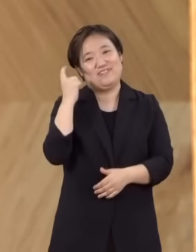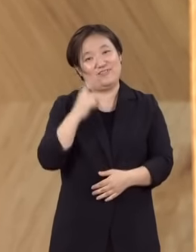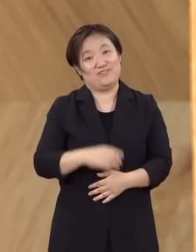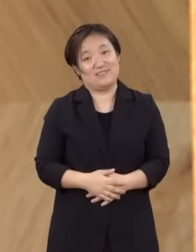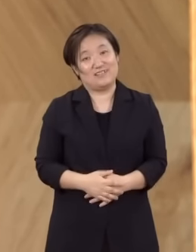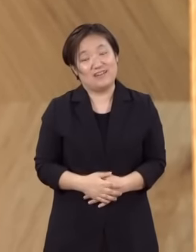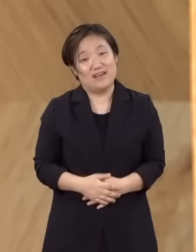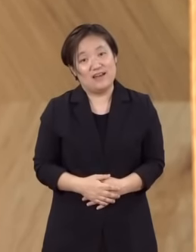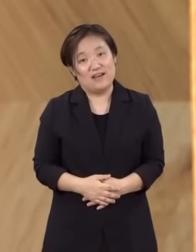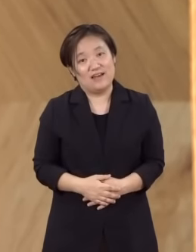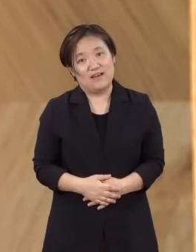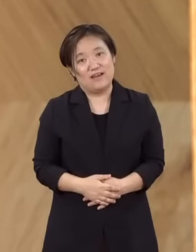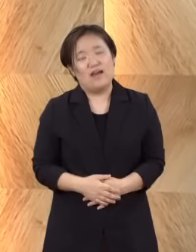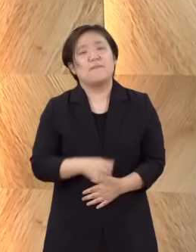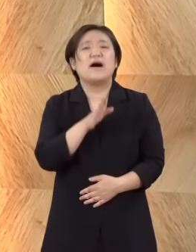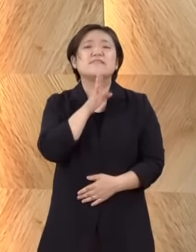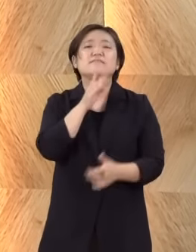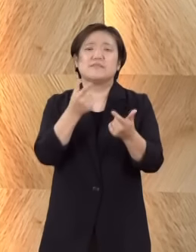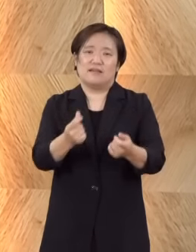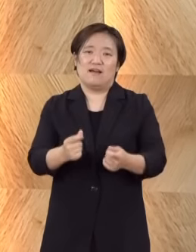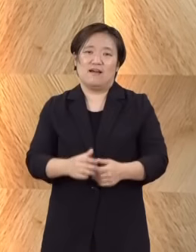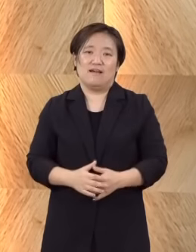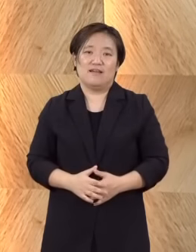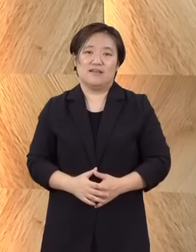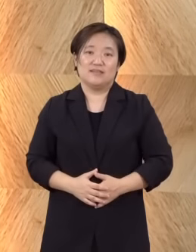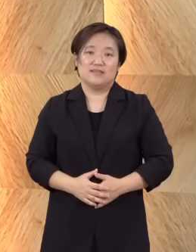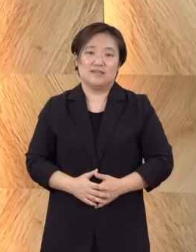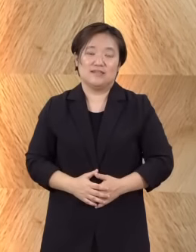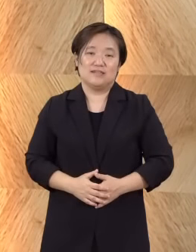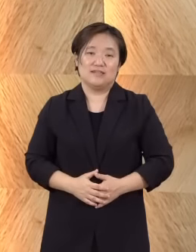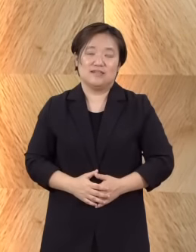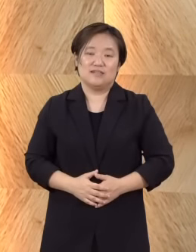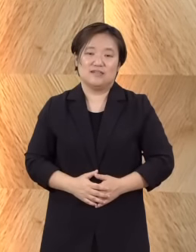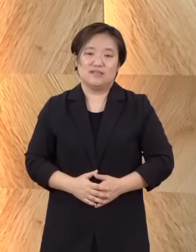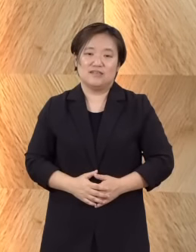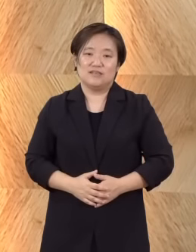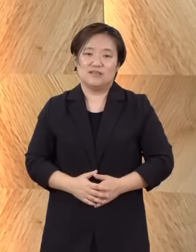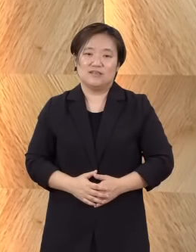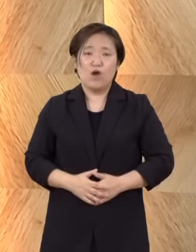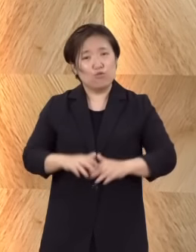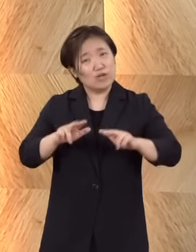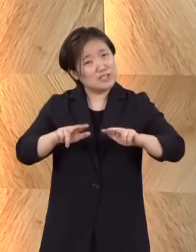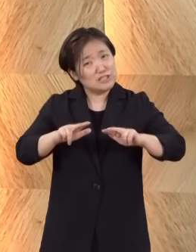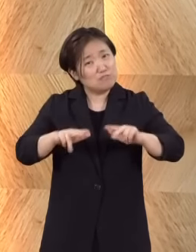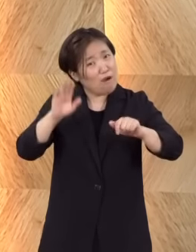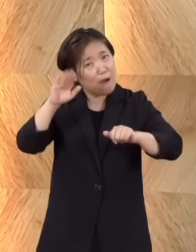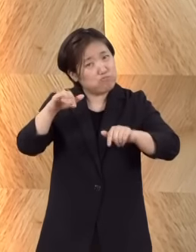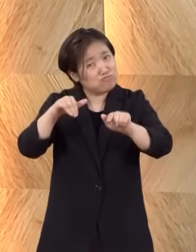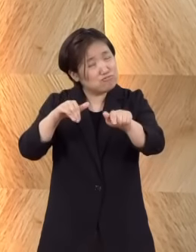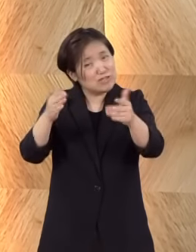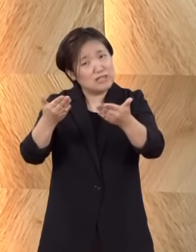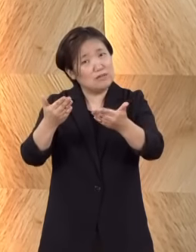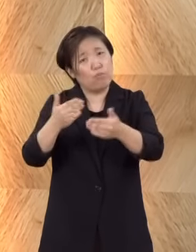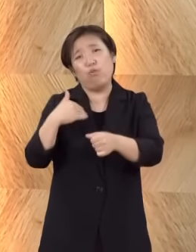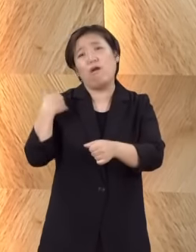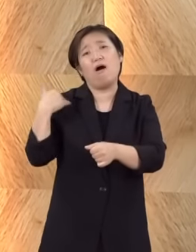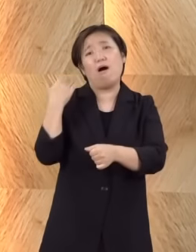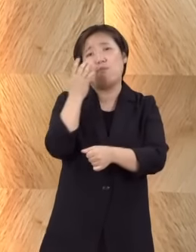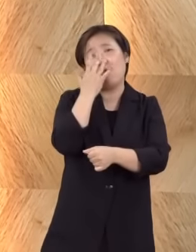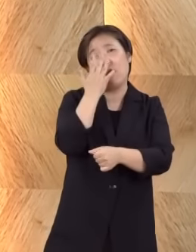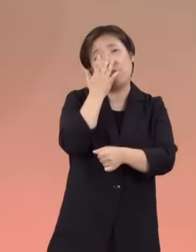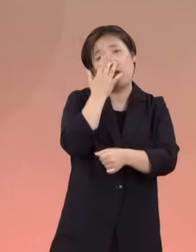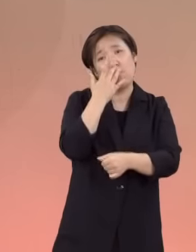맞습니다 여러분 사실 가 지금 당장 5분 앞에 무슨 일이 생길지 몰라요 정말 무슨 일이